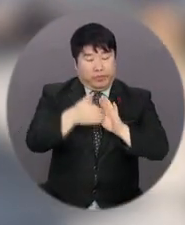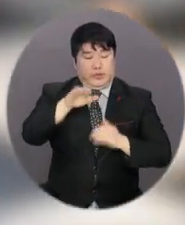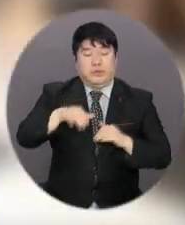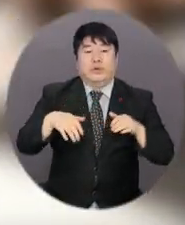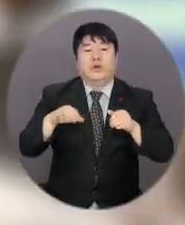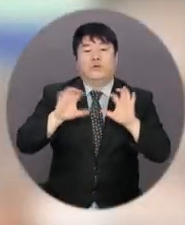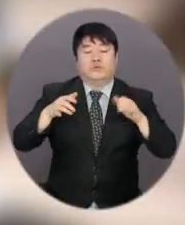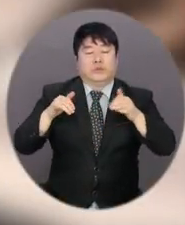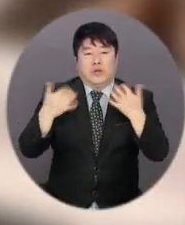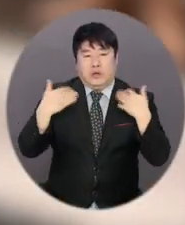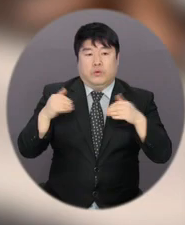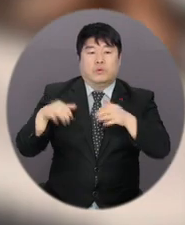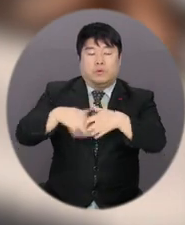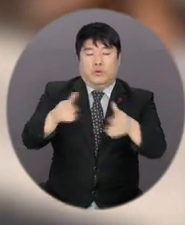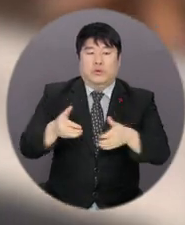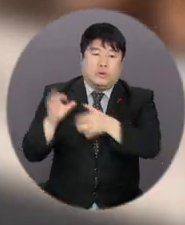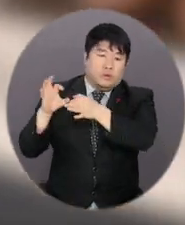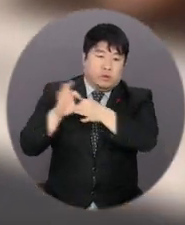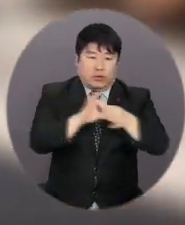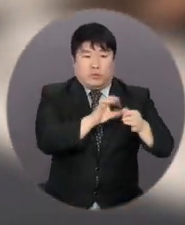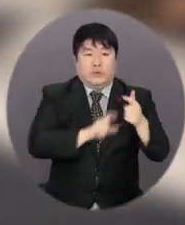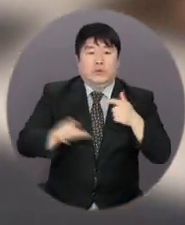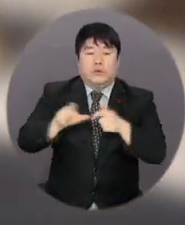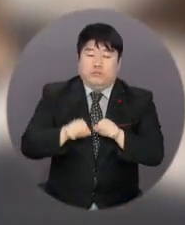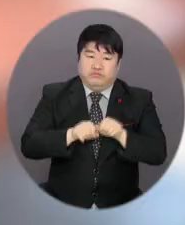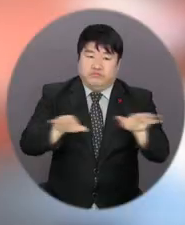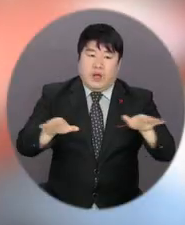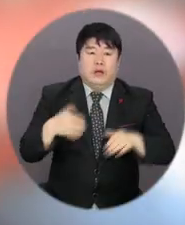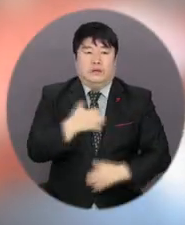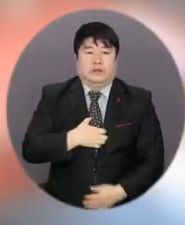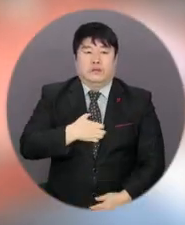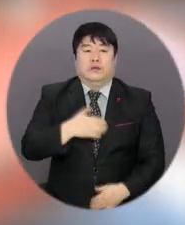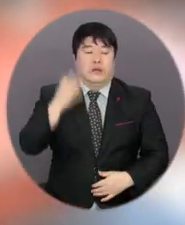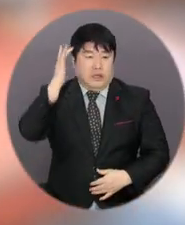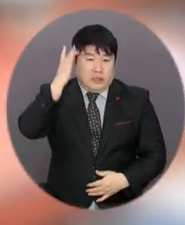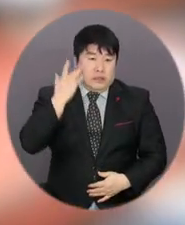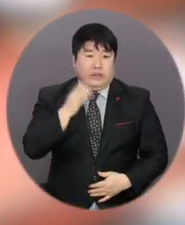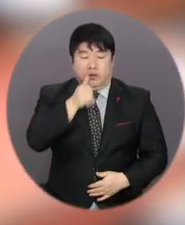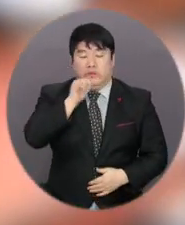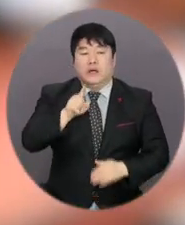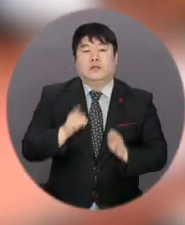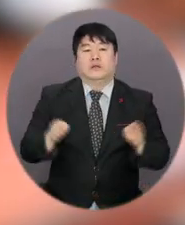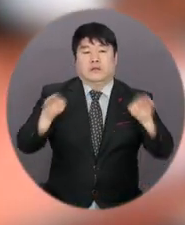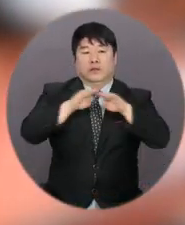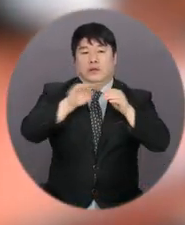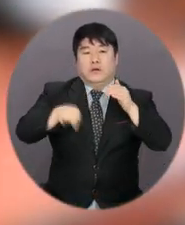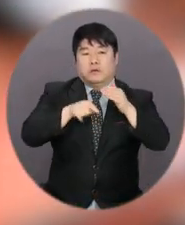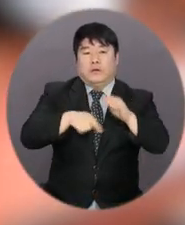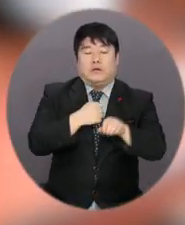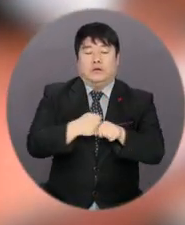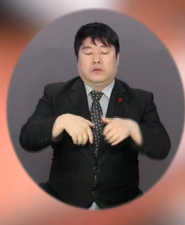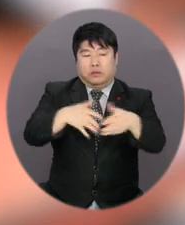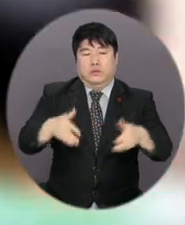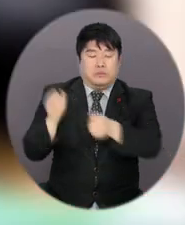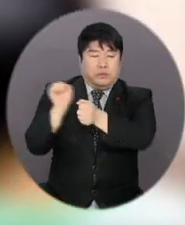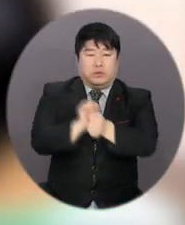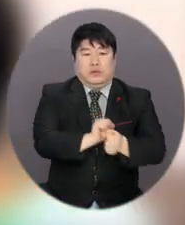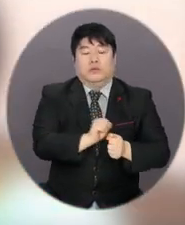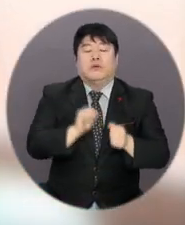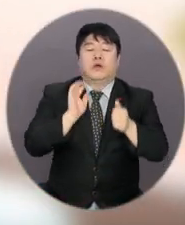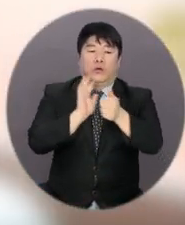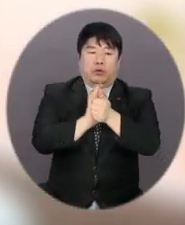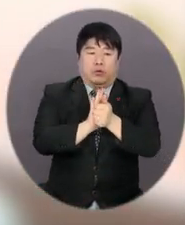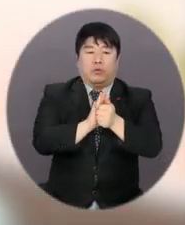집단 감염이 추가 확산으로 이어지지 않을까 긴장하고 있습니다. 한 건물 안에서 집단 감염이 발생한 요양병원발